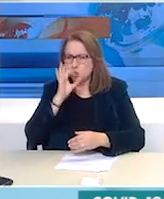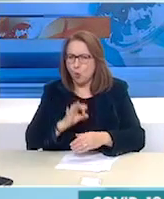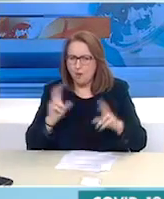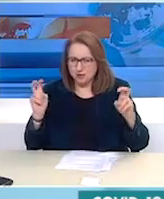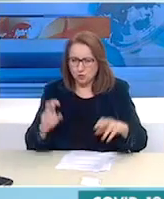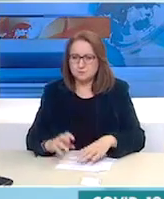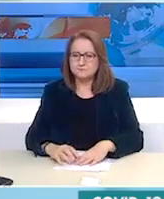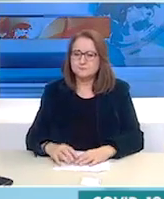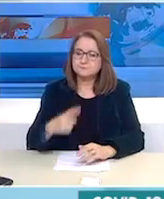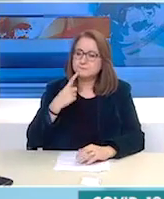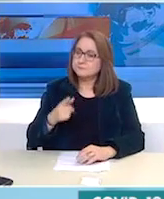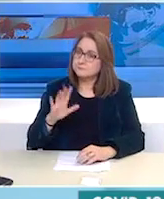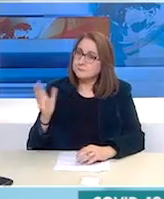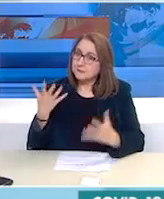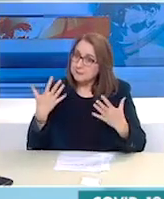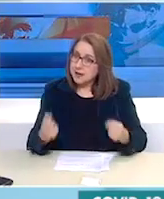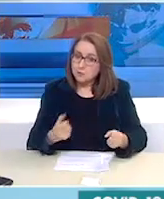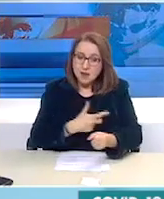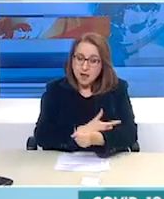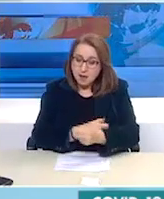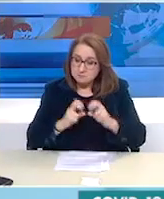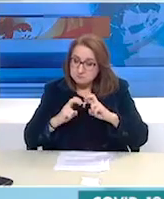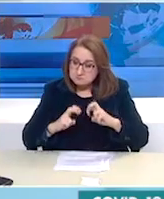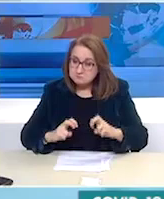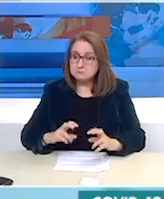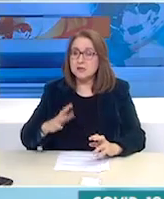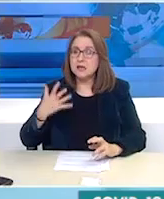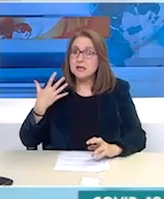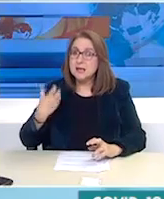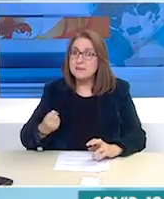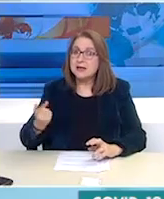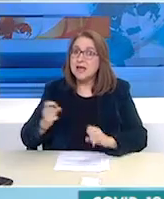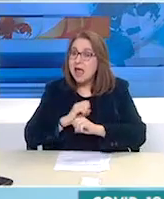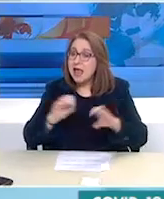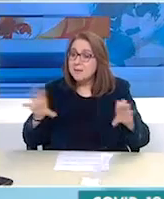όπως δειγματοληπτική, εργαστηριακή έλεγχη και ενημέρωση στους κατοίκους από κλιμάκια του ΕΟΔΗ?